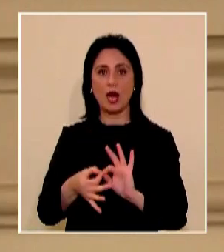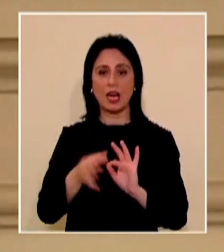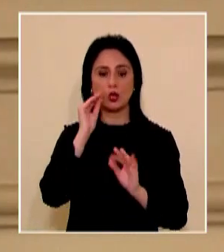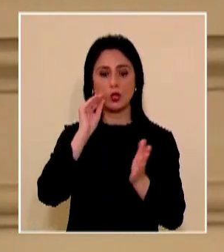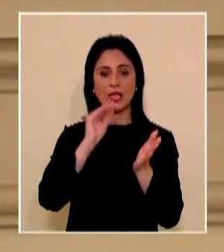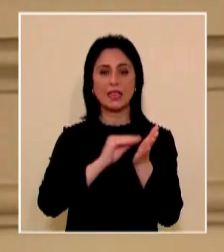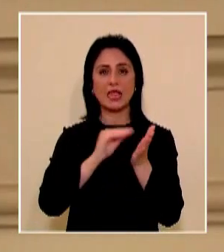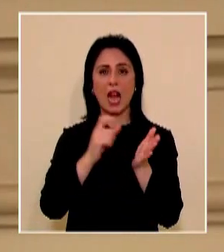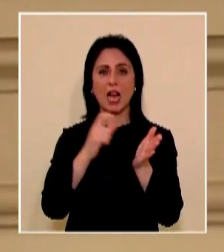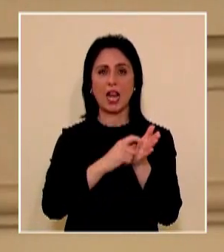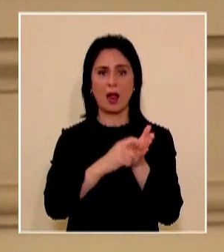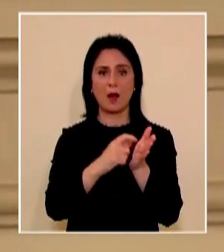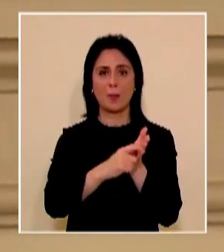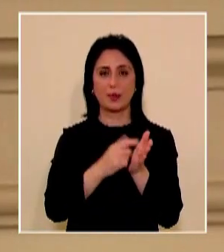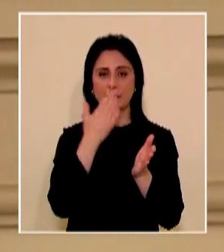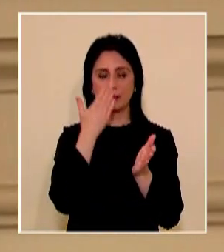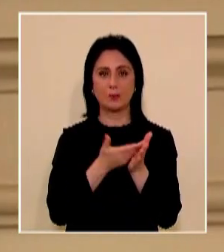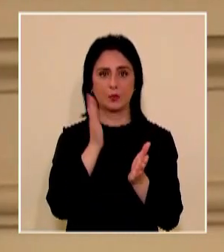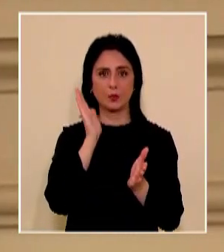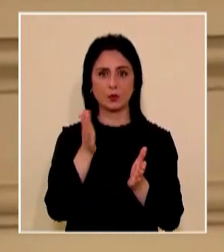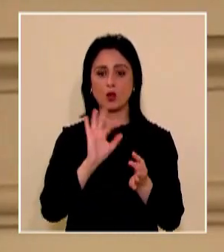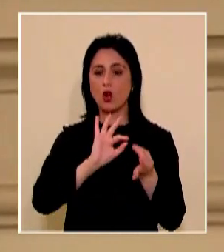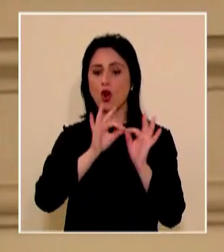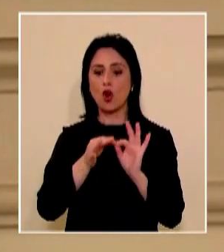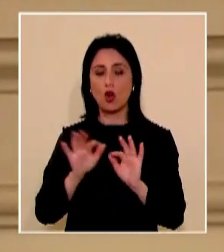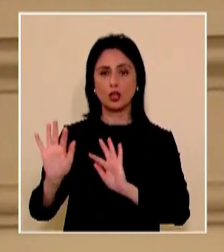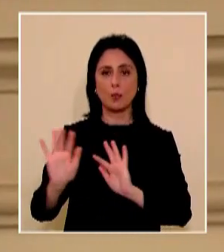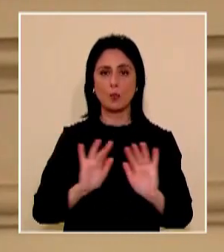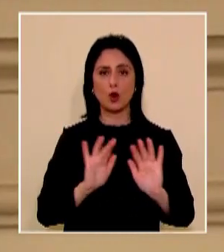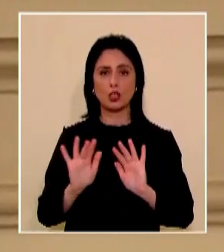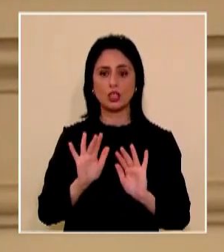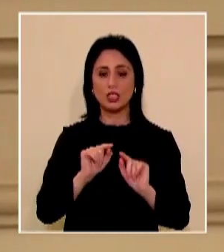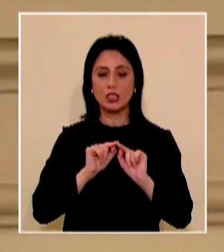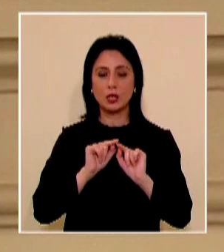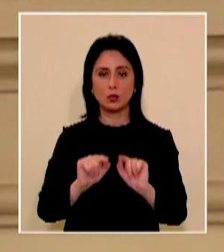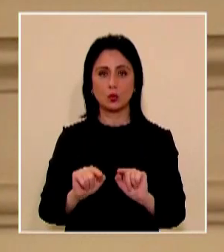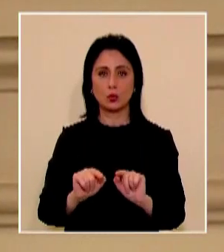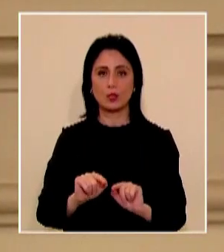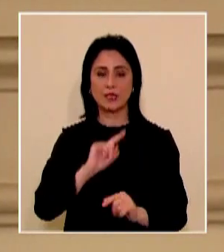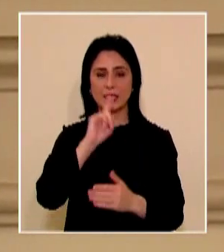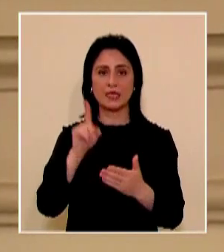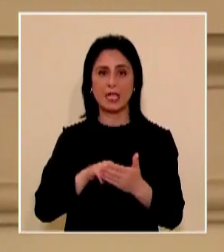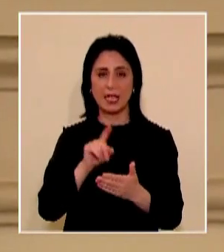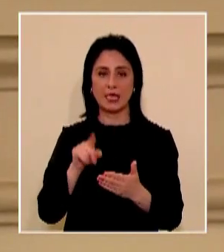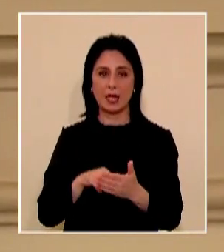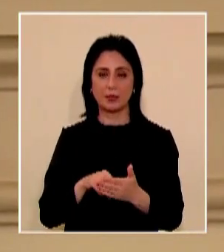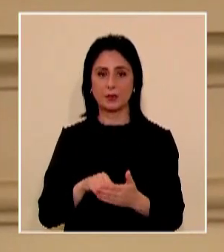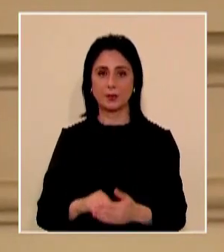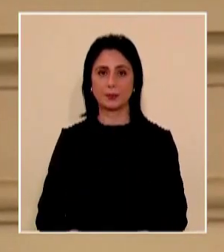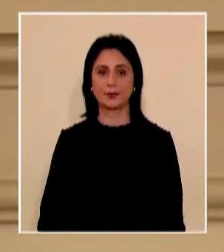proceduralne, które zmierzają do tego, aby Gruzja rzeczywiście mogła wstąpić do Unii Europejskiej